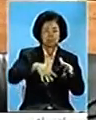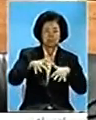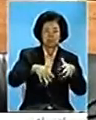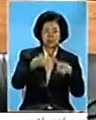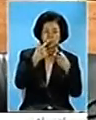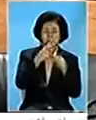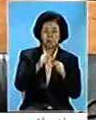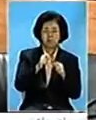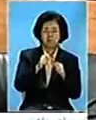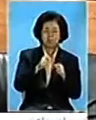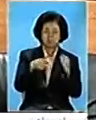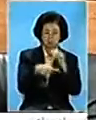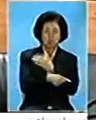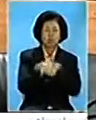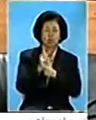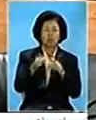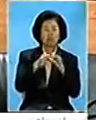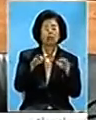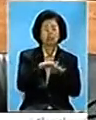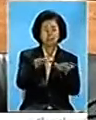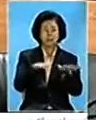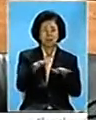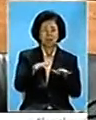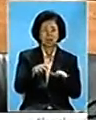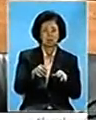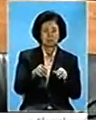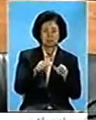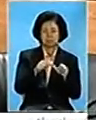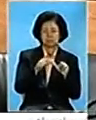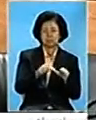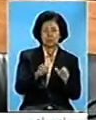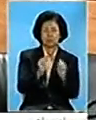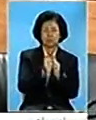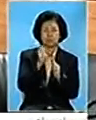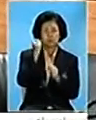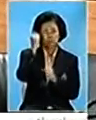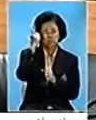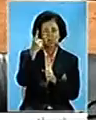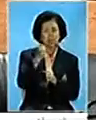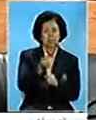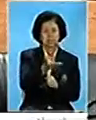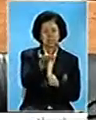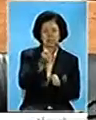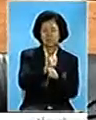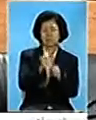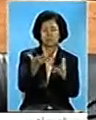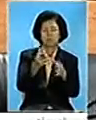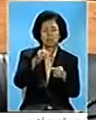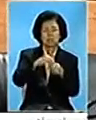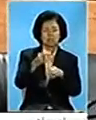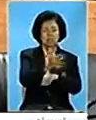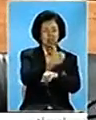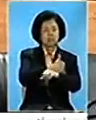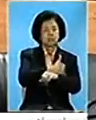รมดามันขึ้นอยู่กับการทำความเข้าใจไงครับว่าสิ่งเหล่านี้มันทำไม่ได้ในการเมืองคนเป็นนัก